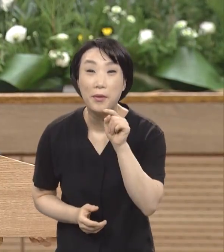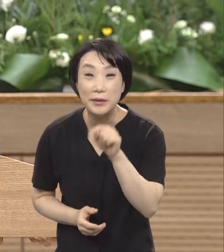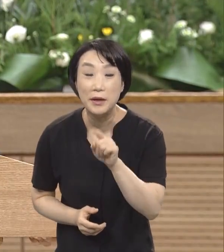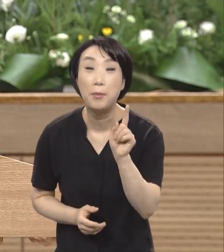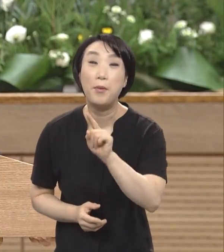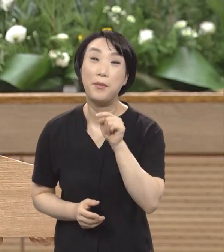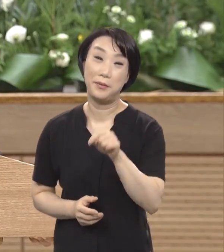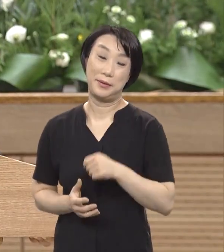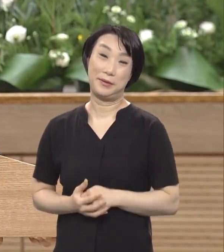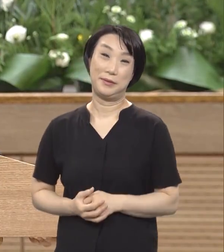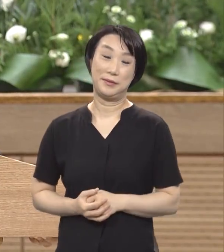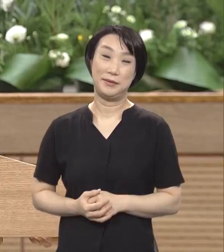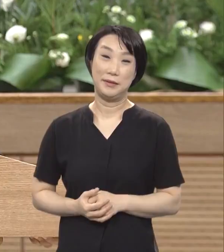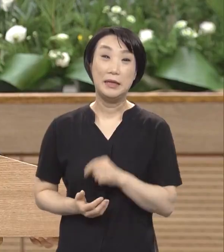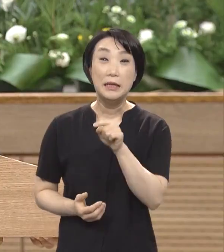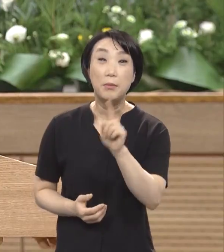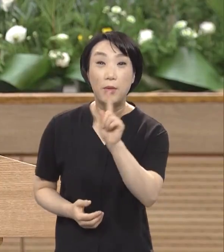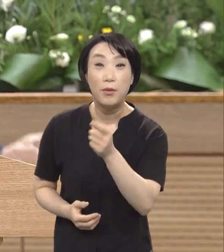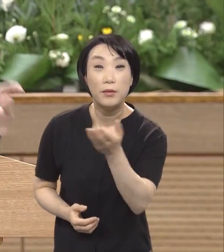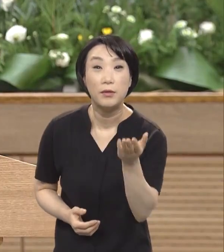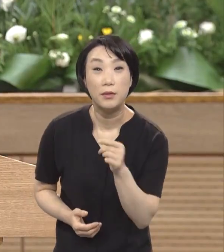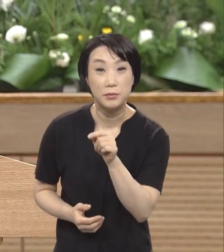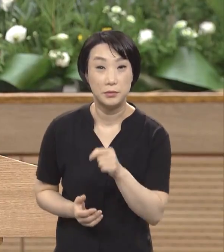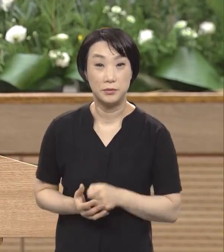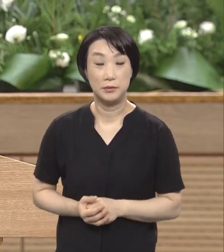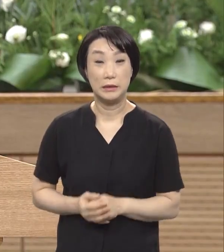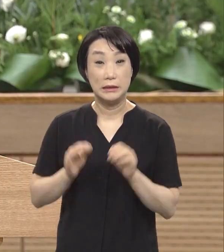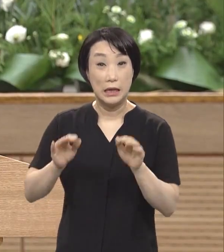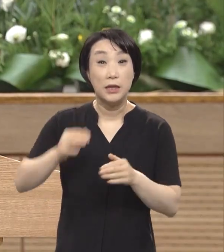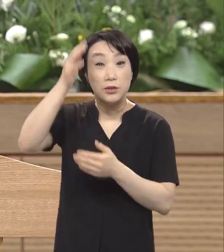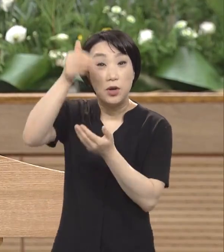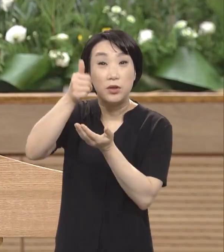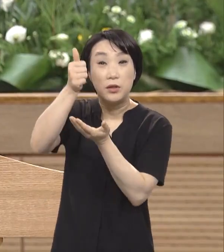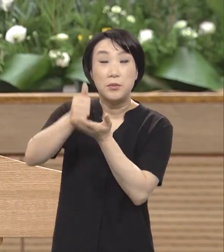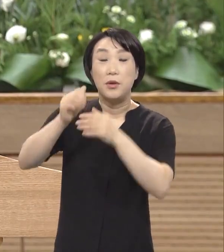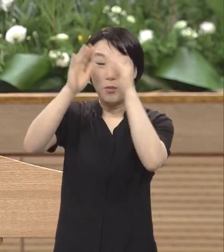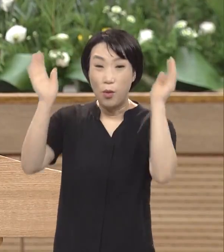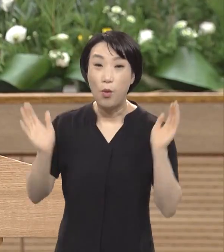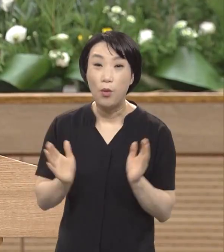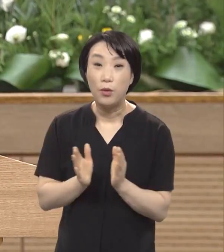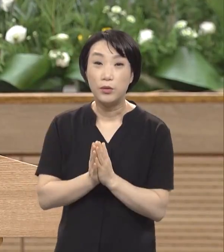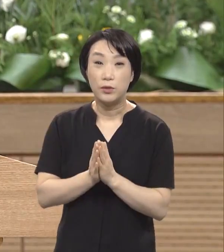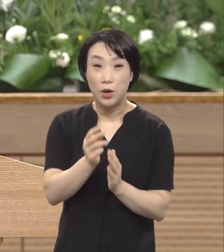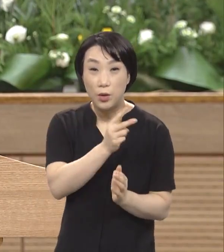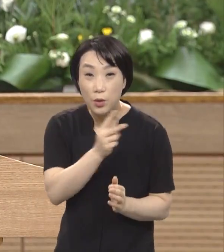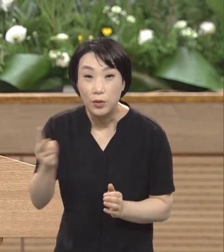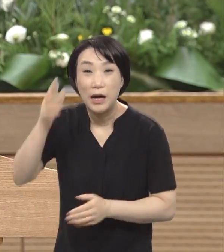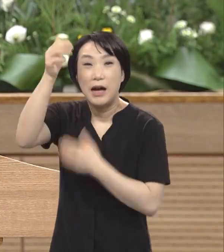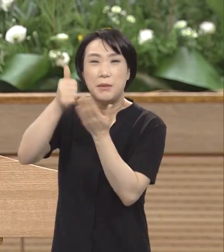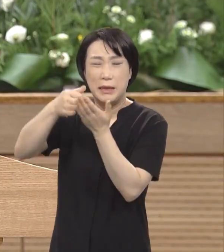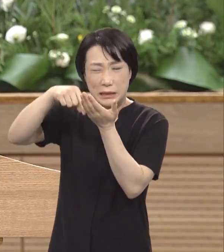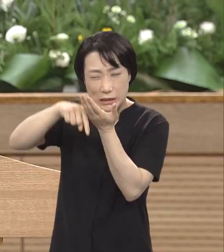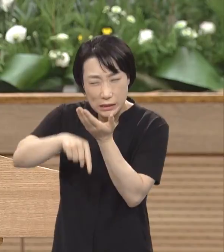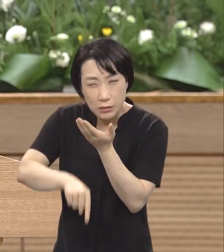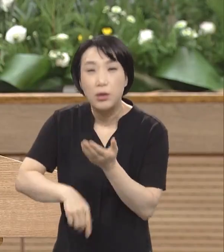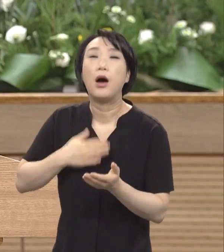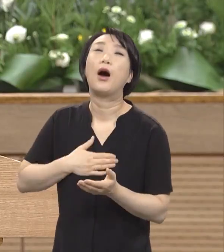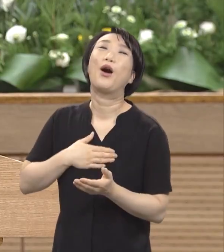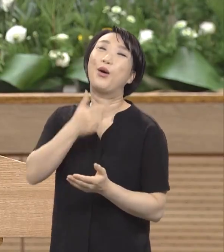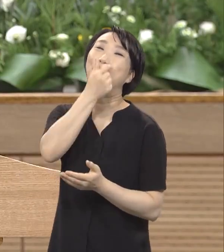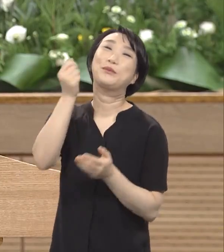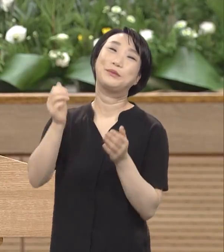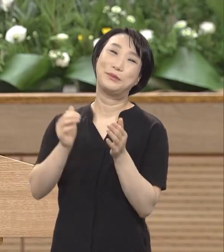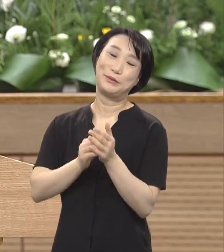이것이 뭐냐? 이것이 성령은 모든 것, 하나님의